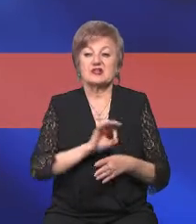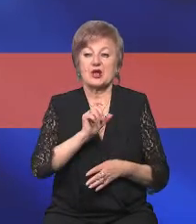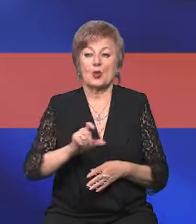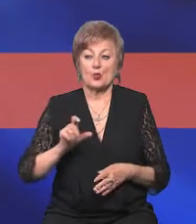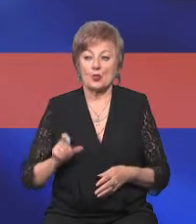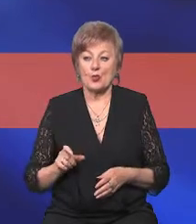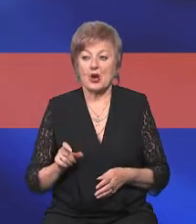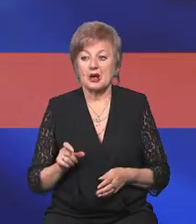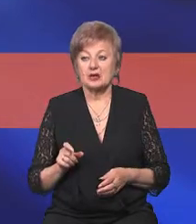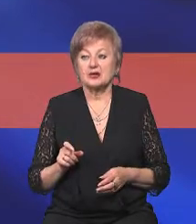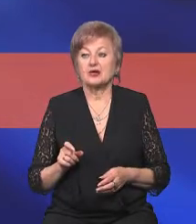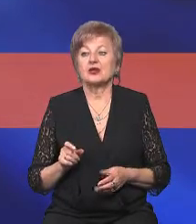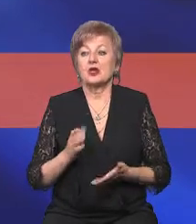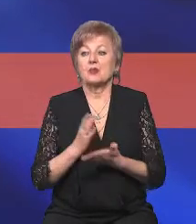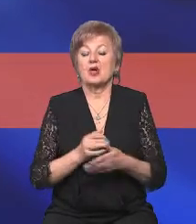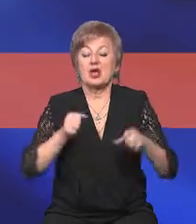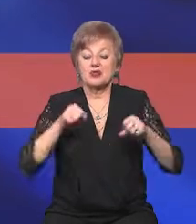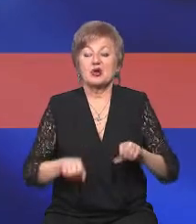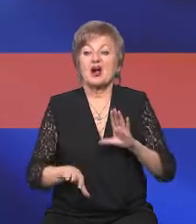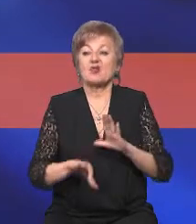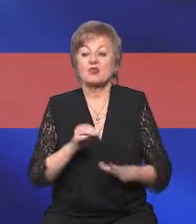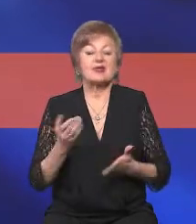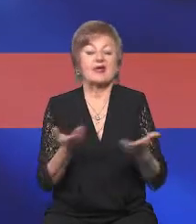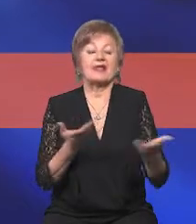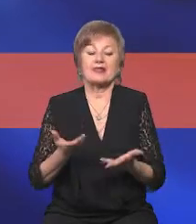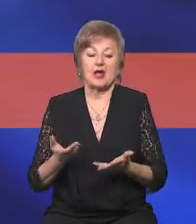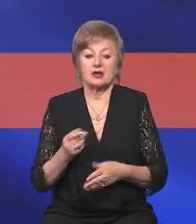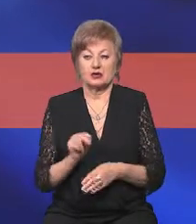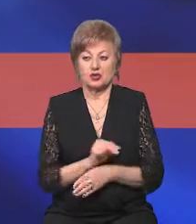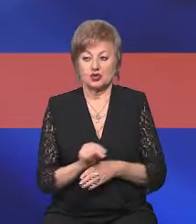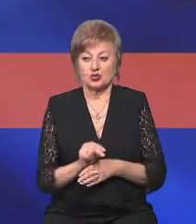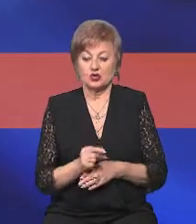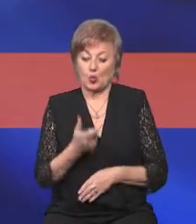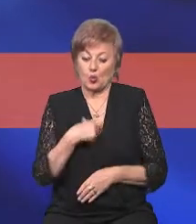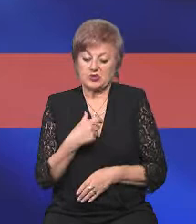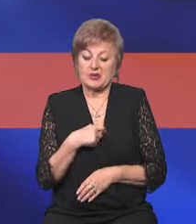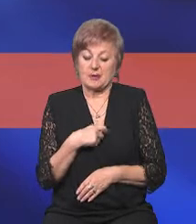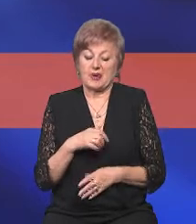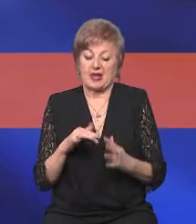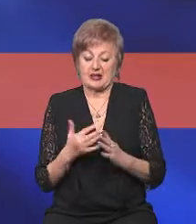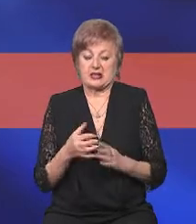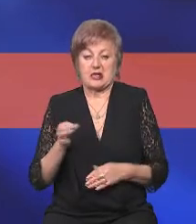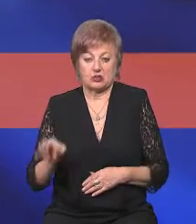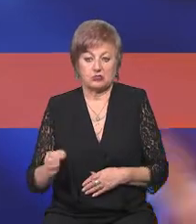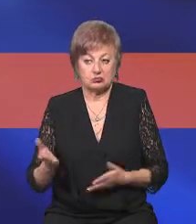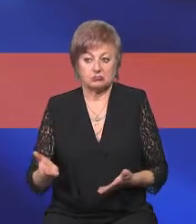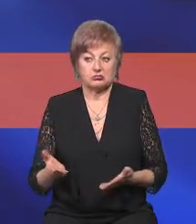будуть мати право вибору, де їм лікуватися – у себе на території, в місцевому ЦРЛі,